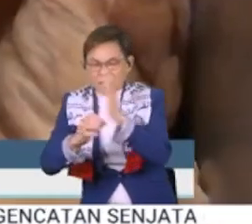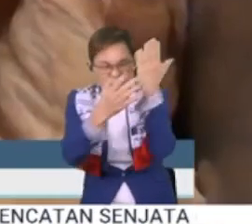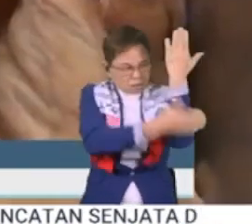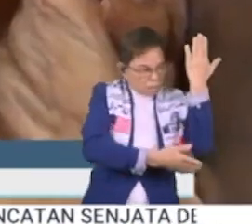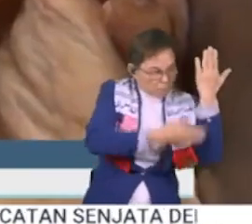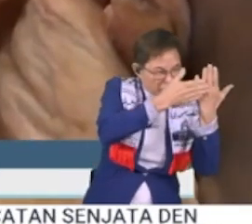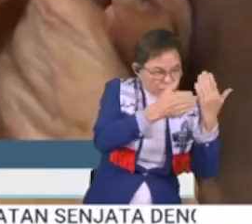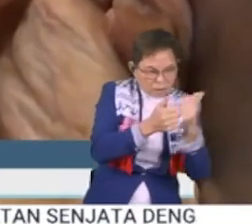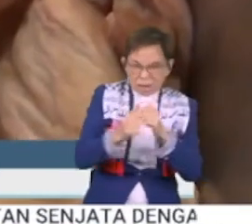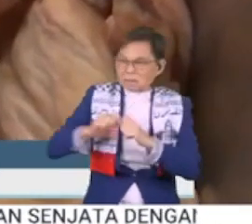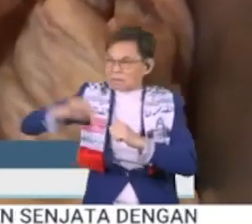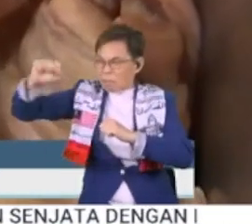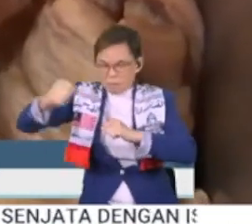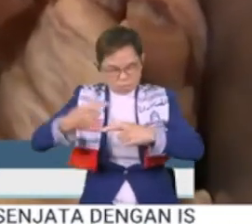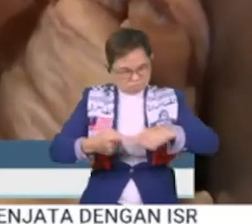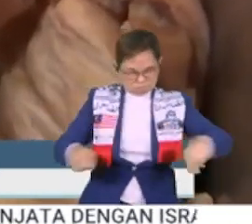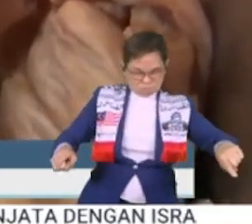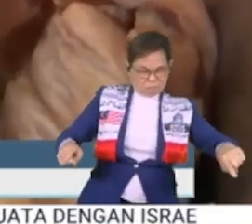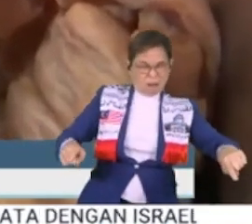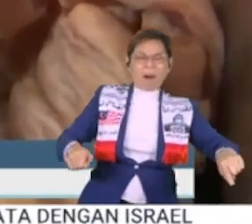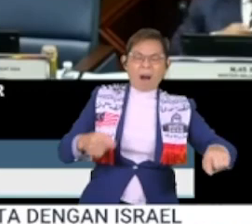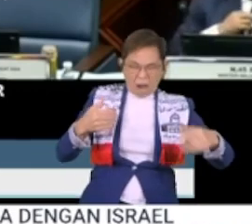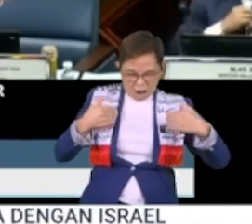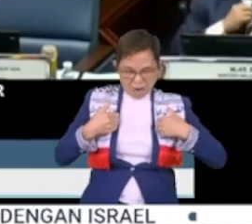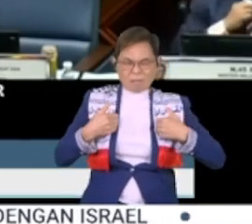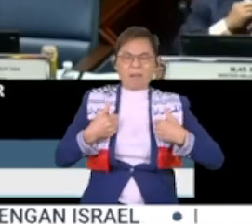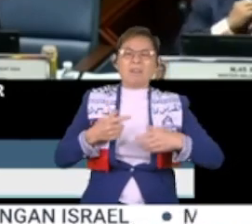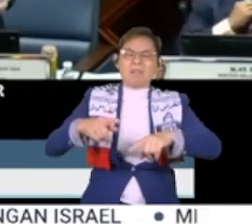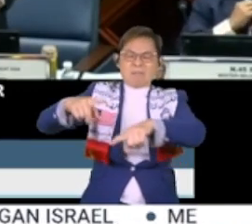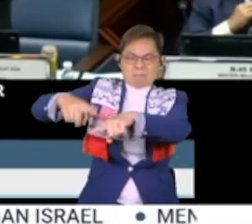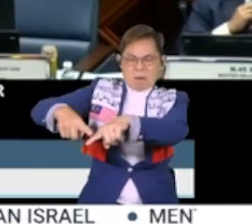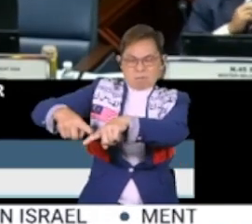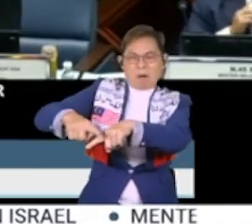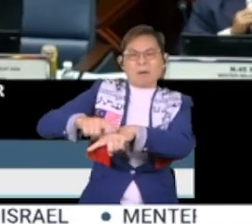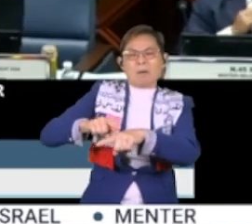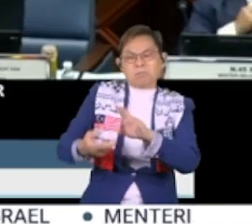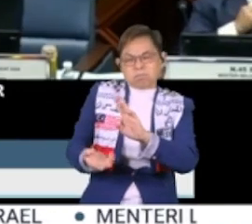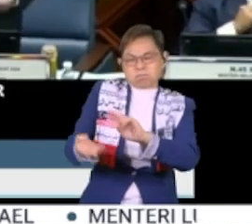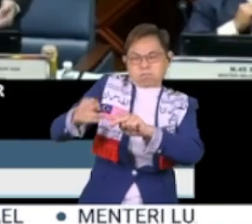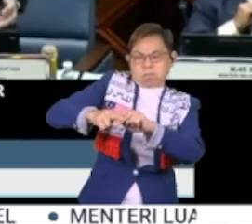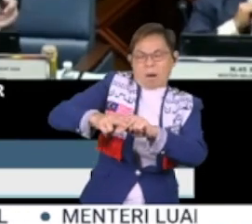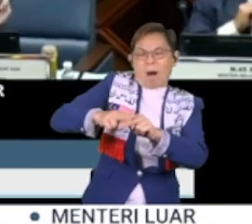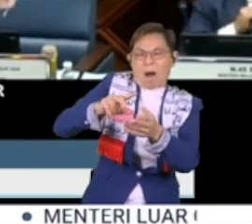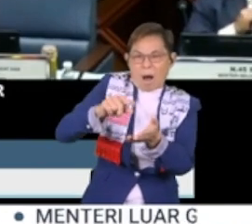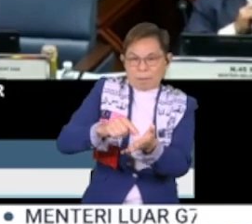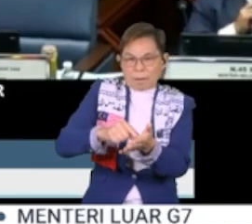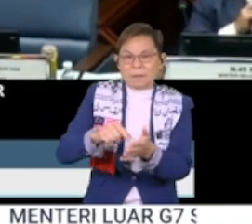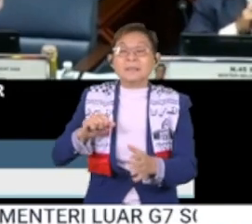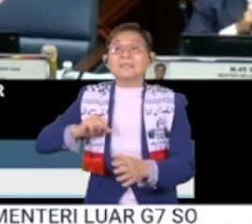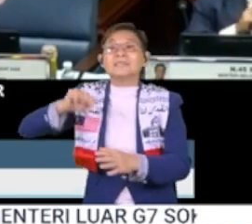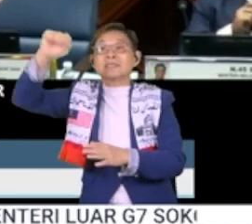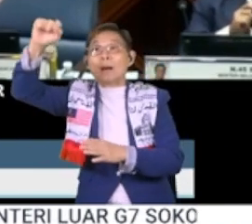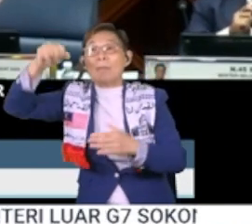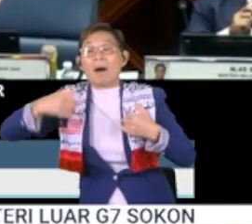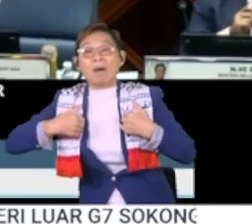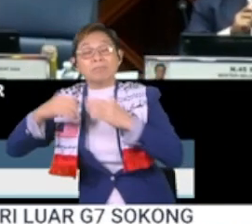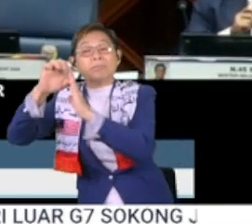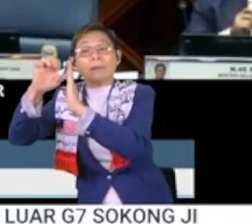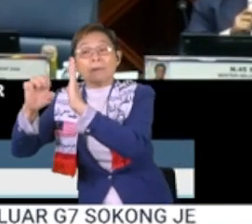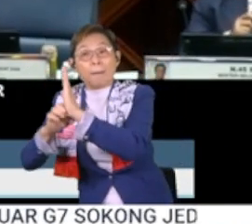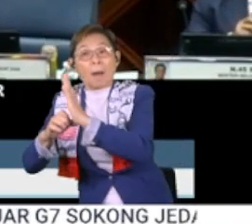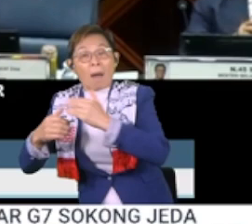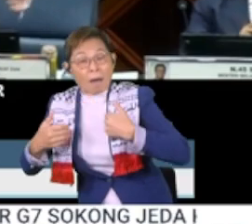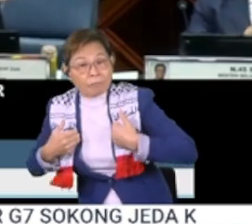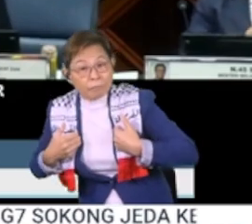Sabah turut mempengaruhi kenaikan tersebut tetapi kalau di Sabah ini kita ada sendiri